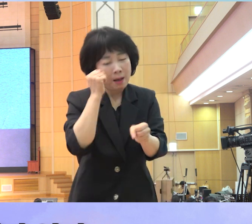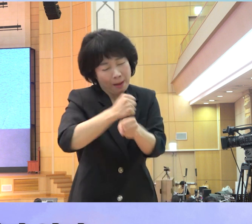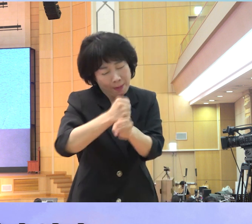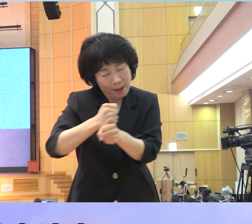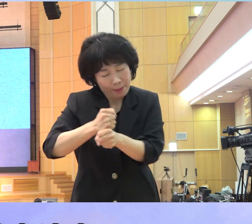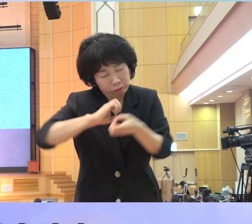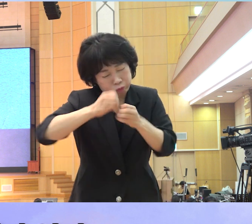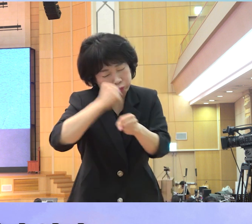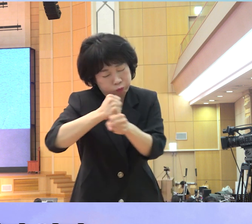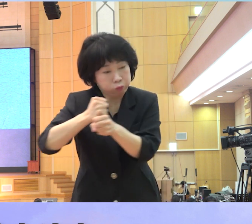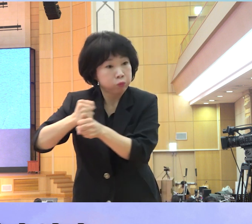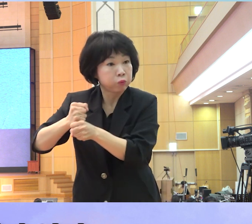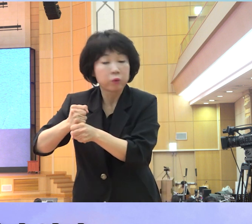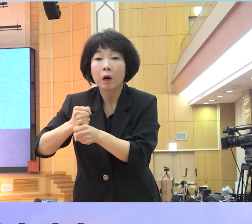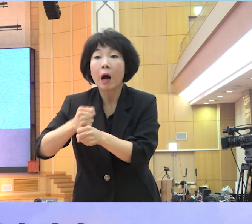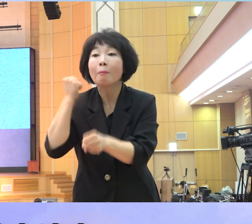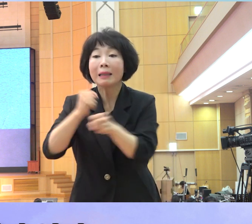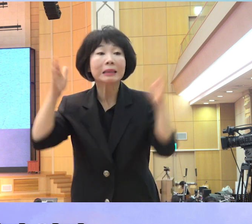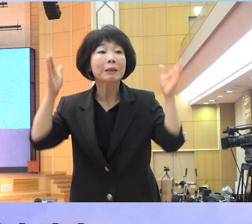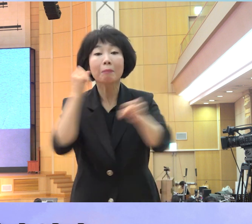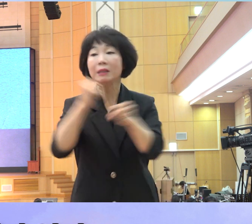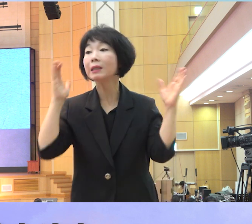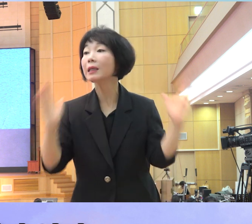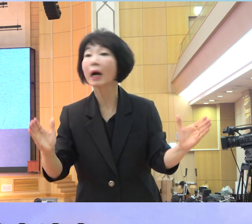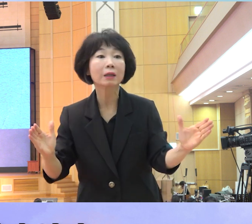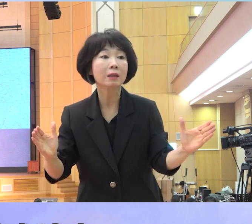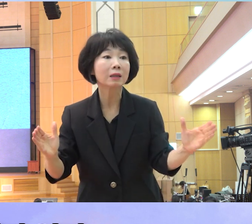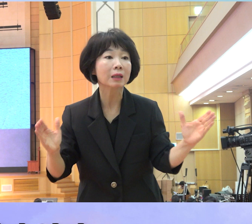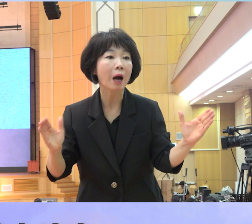여기서 100년 사신 분 손 들어 보세요.